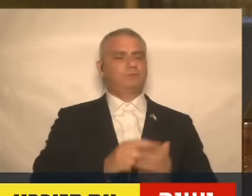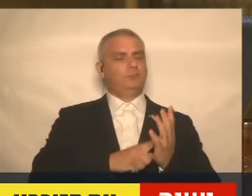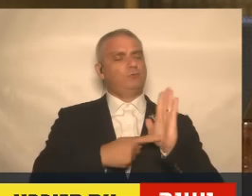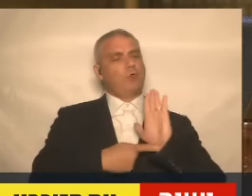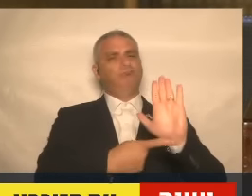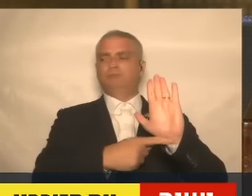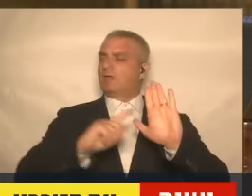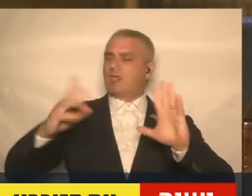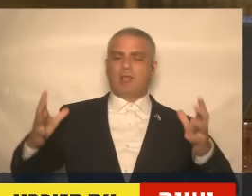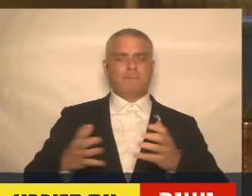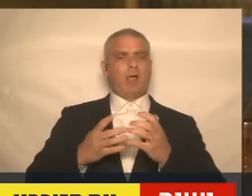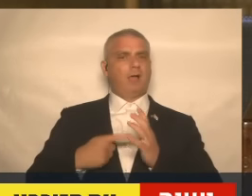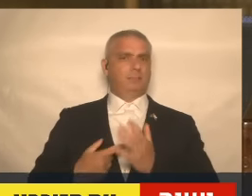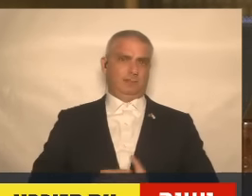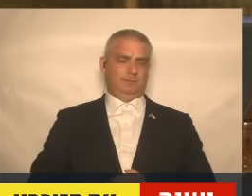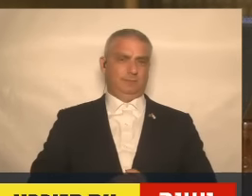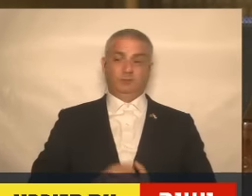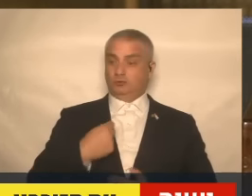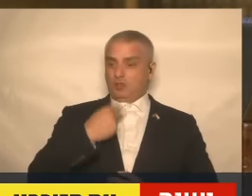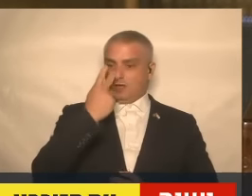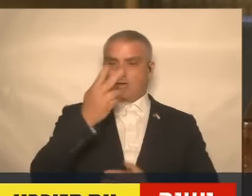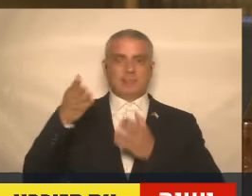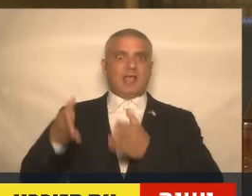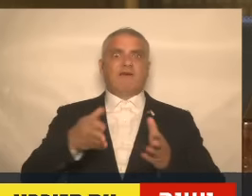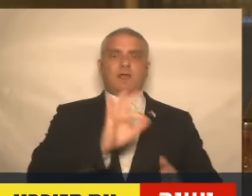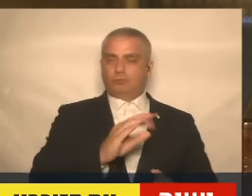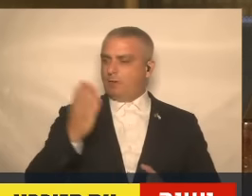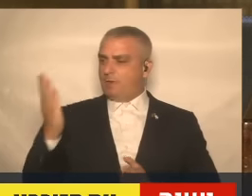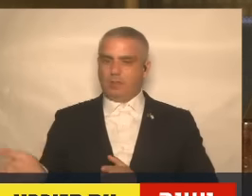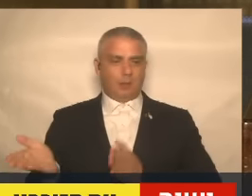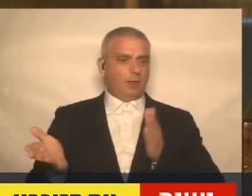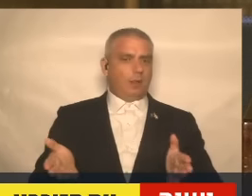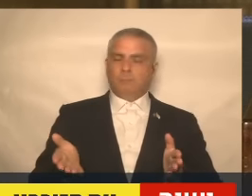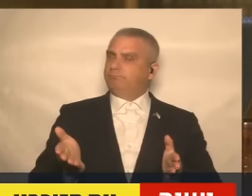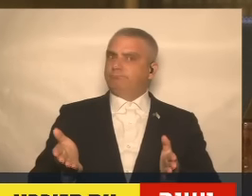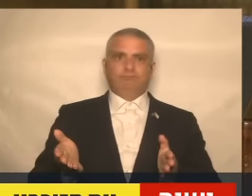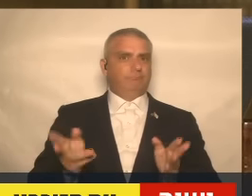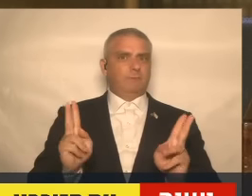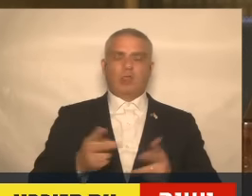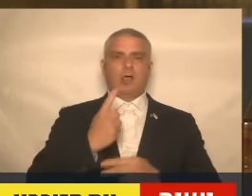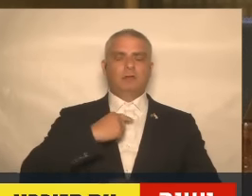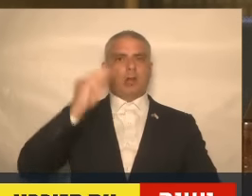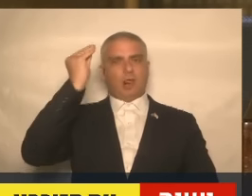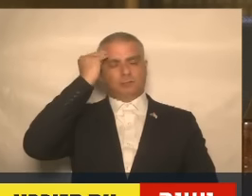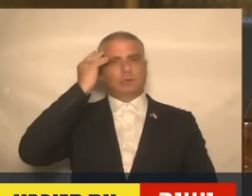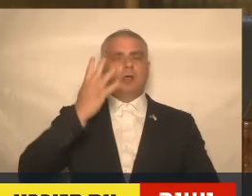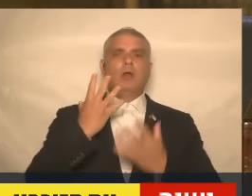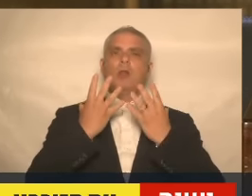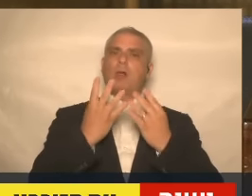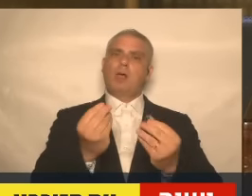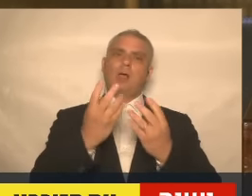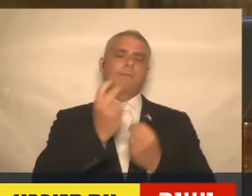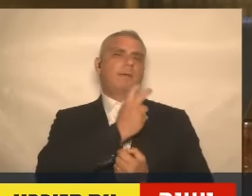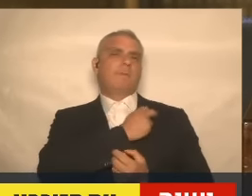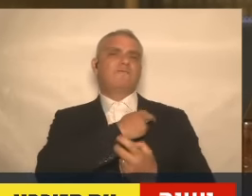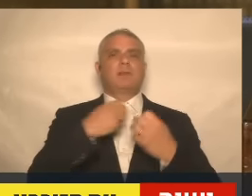כעמודי אש לפני המחנה. כשראיתי את קבריהם זה לצד זה, לא יכולתי שלא להיזכר בכל כך הרבה